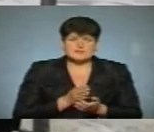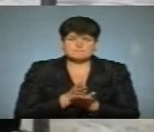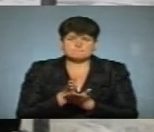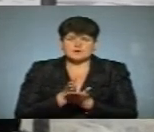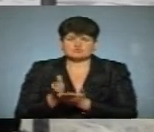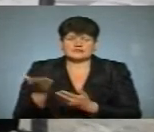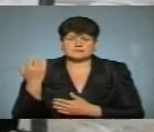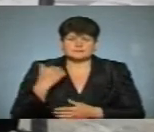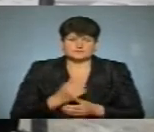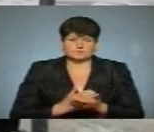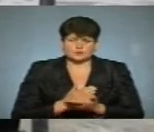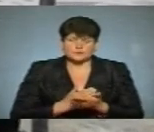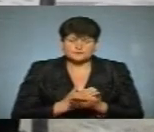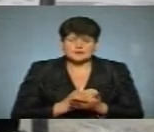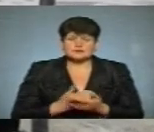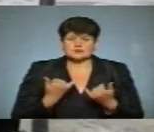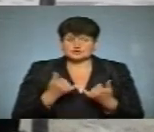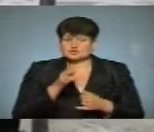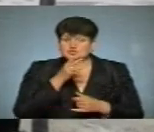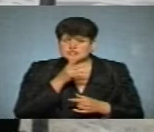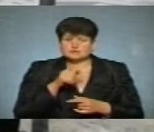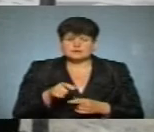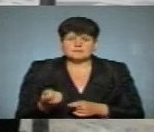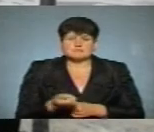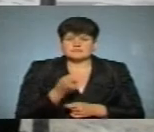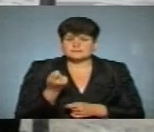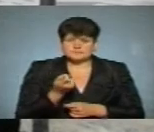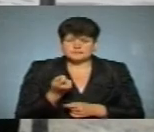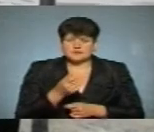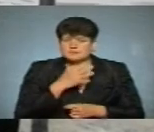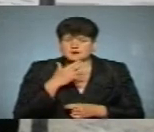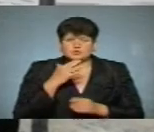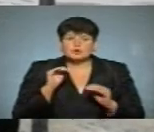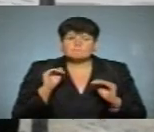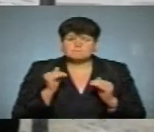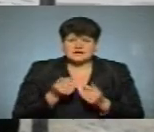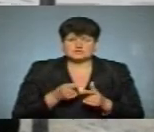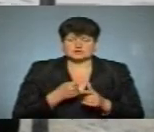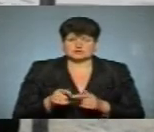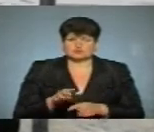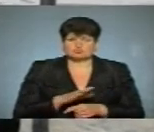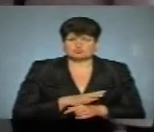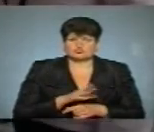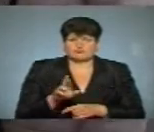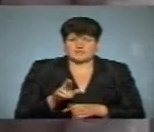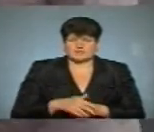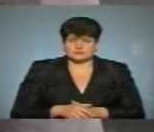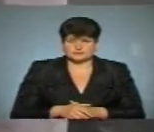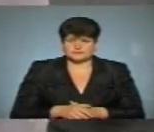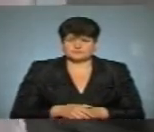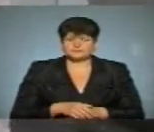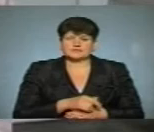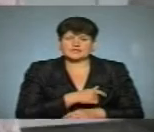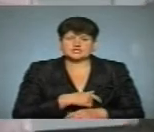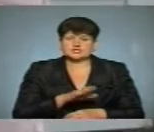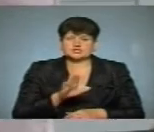ми обслуговуємо. На даний час пасажирів дуже мало, набагато менше, навіть як було, наприклад, в п'ятницю. Чергова